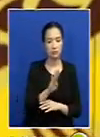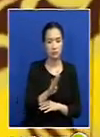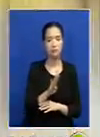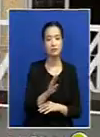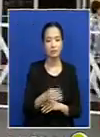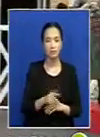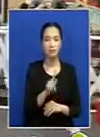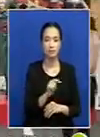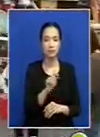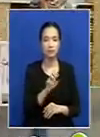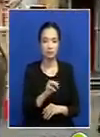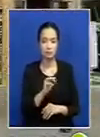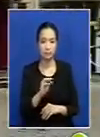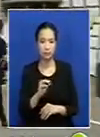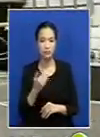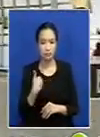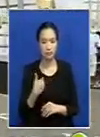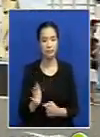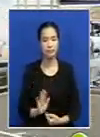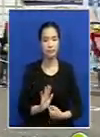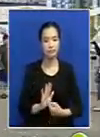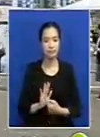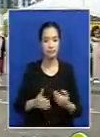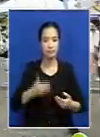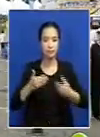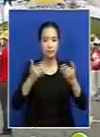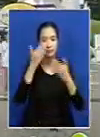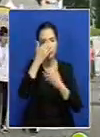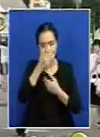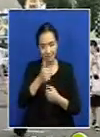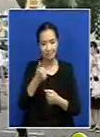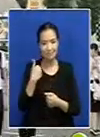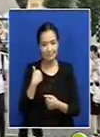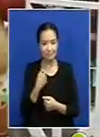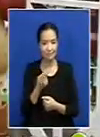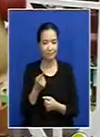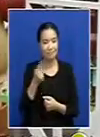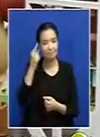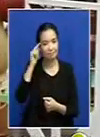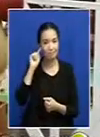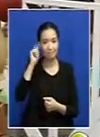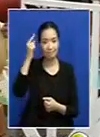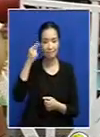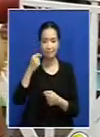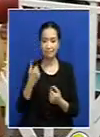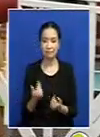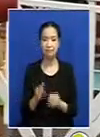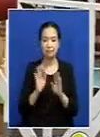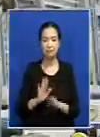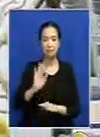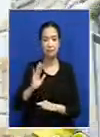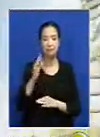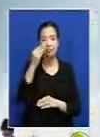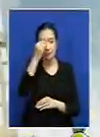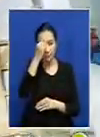Team Labซึ่งเต็มไปด้วยการโชว์เคสและนิทรรศการที่น่าสนใจที่เต็มไปด้วยความคิดสร้างสรรค์มากมายตามสไตล์แบบ